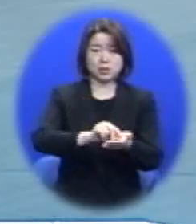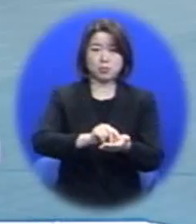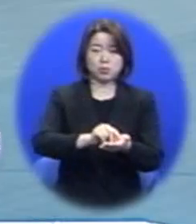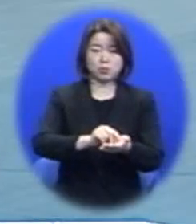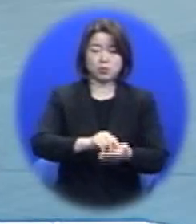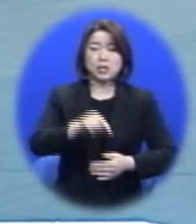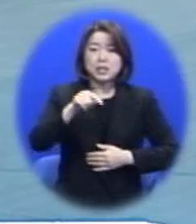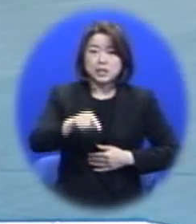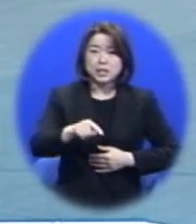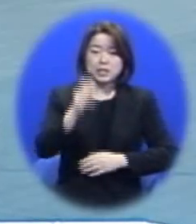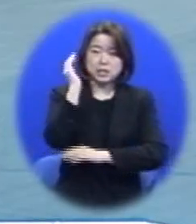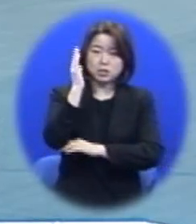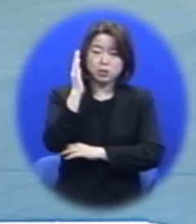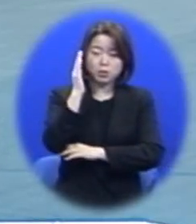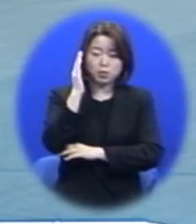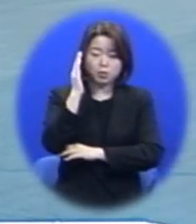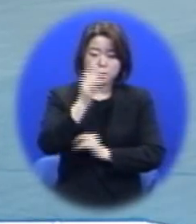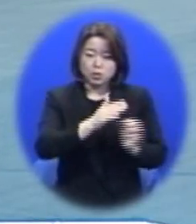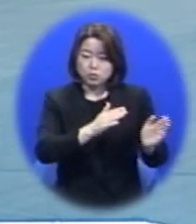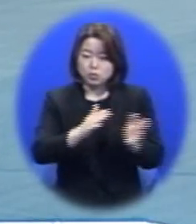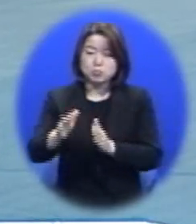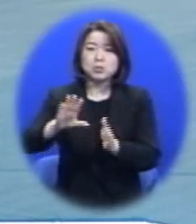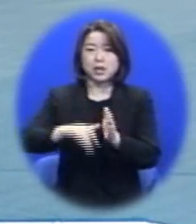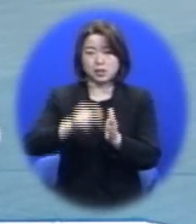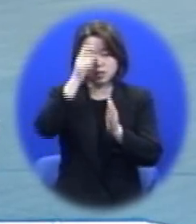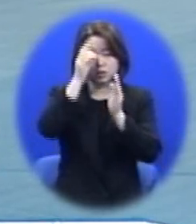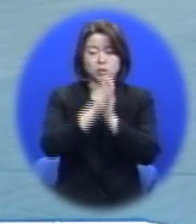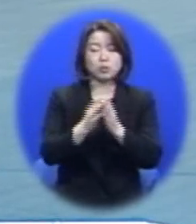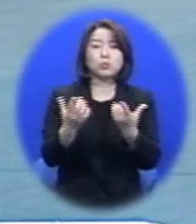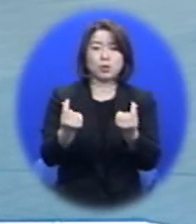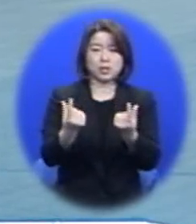설교를 준비하면서 저희 기도기도 했습니다.